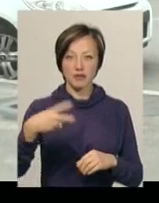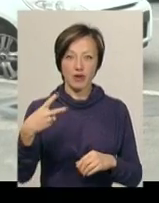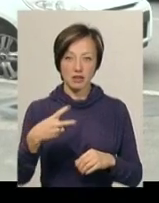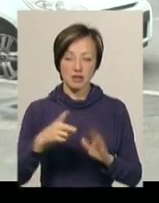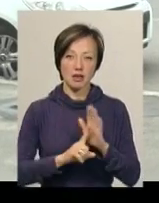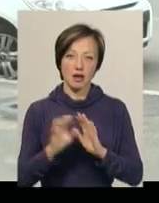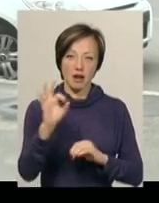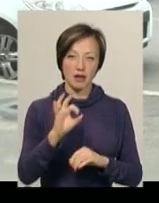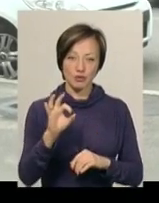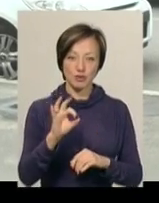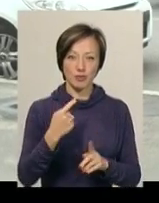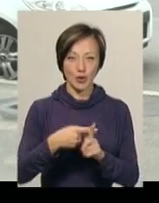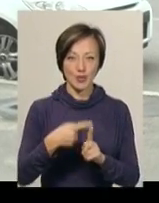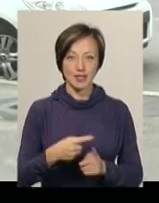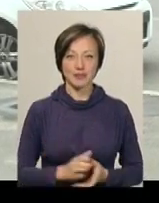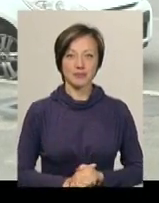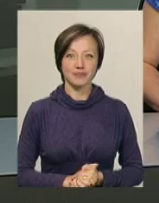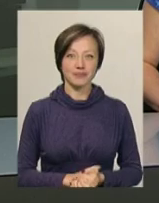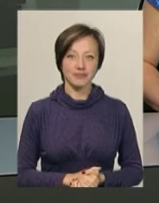15-20 градусів з позначкою «плюс».